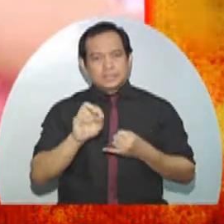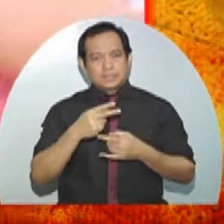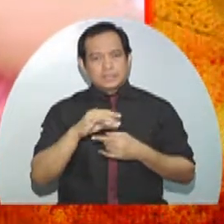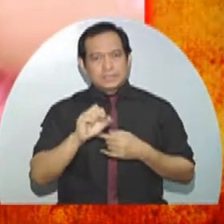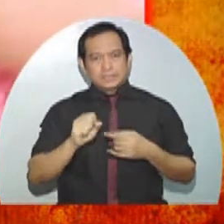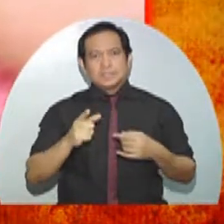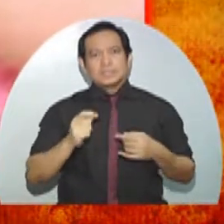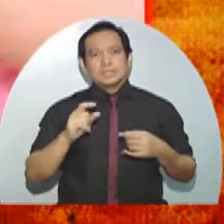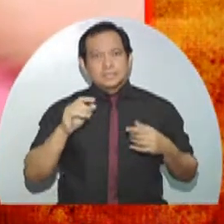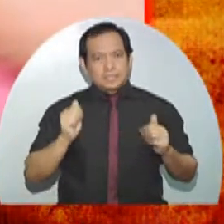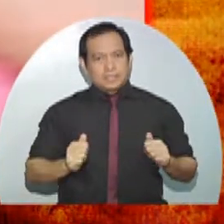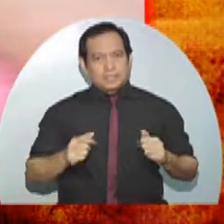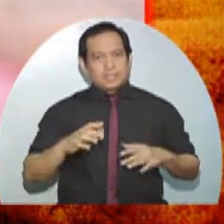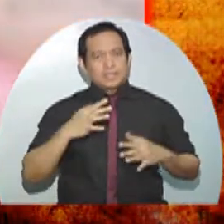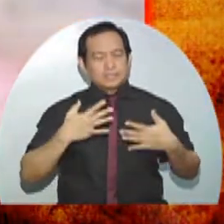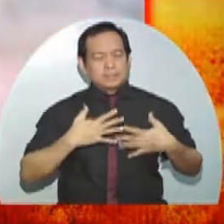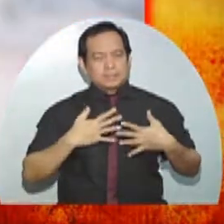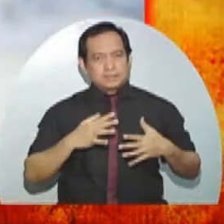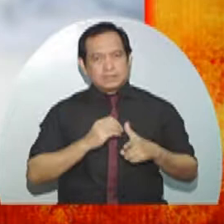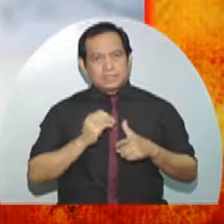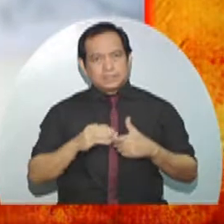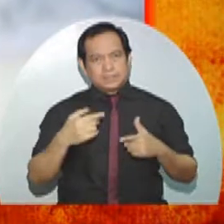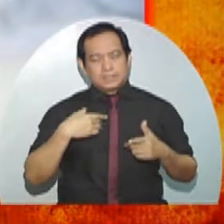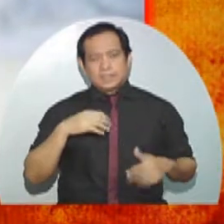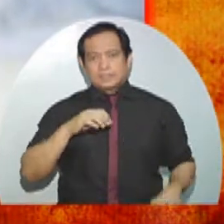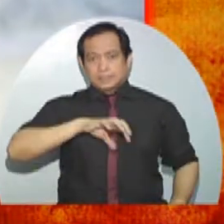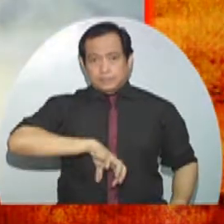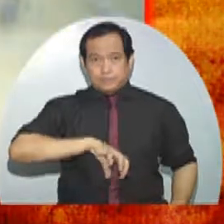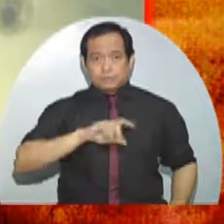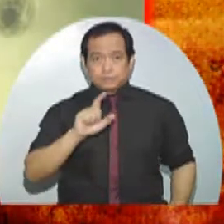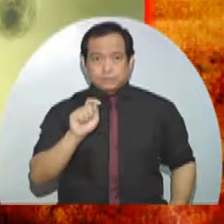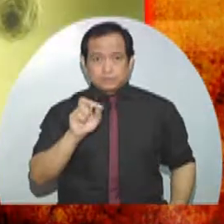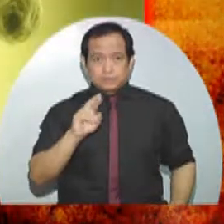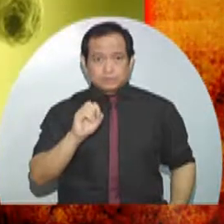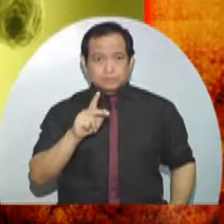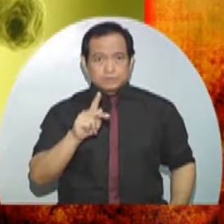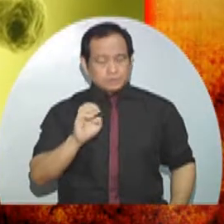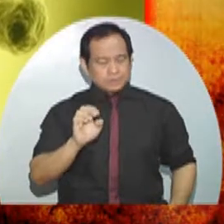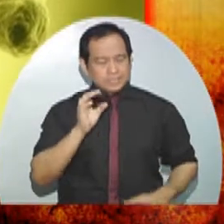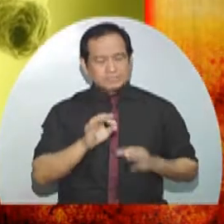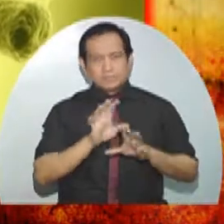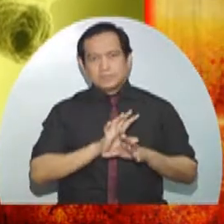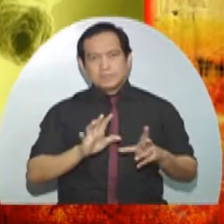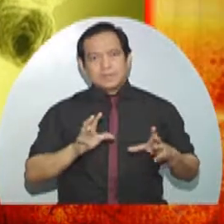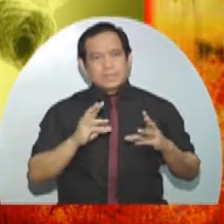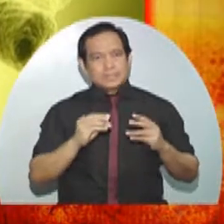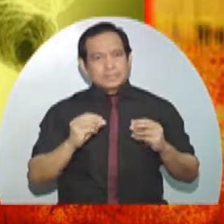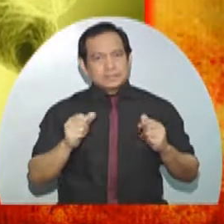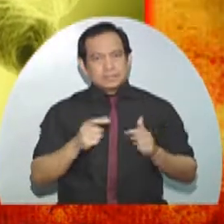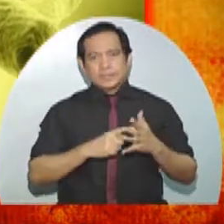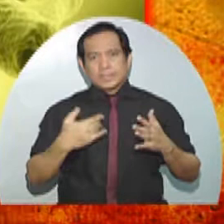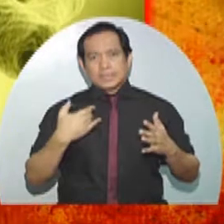din magkaroon ng kumbulsyon o kaya magka-stroke. Kapag hindi naagapan ang meningitis, maaari